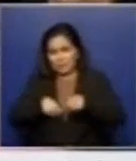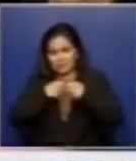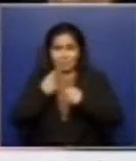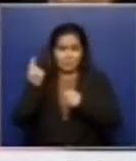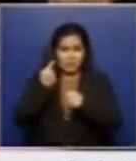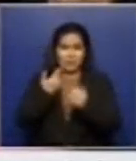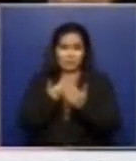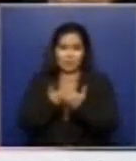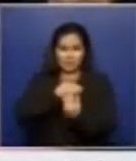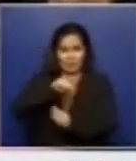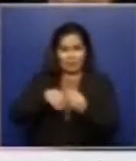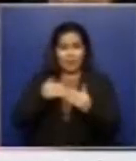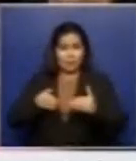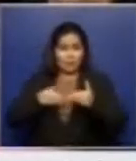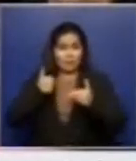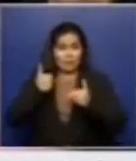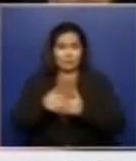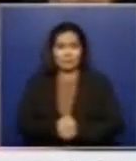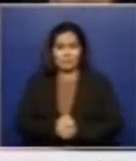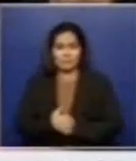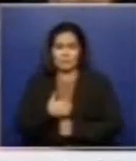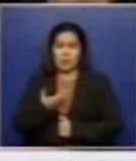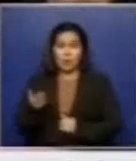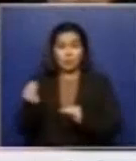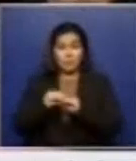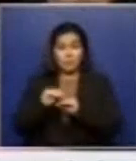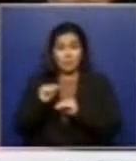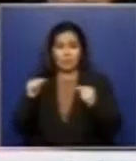นะครับแล้วอีกอันหนึ่งครับอยากจะให้ยก